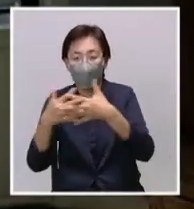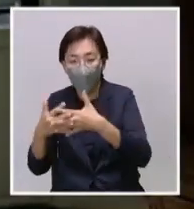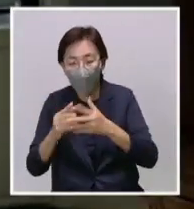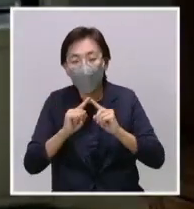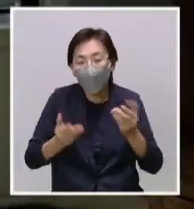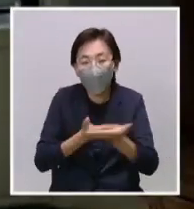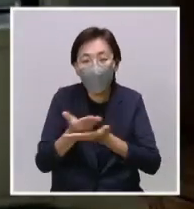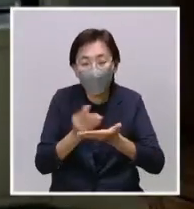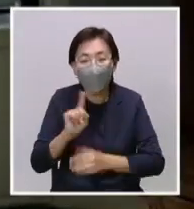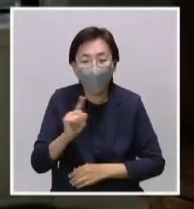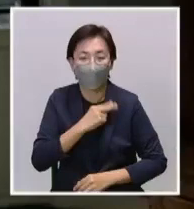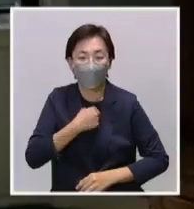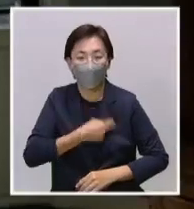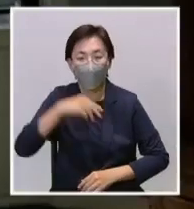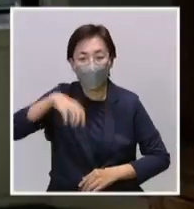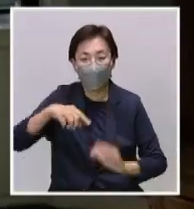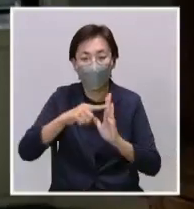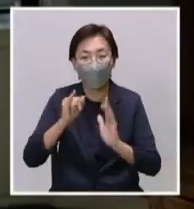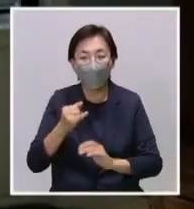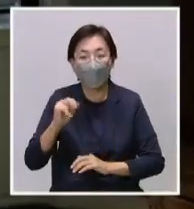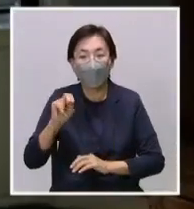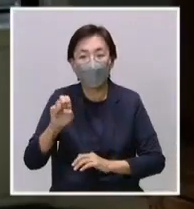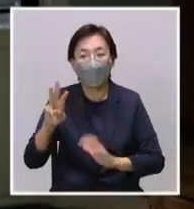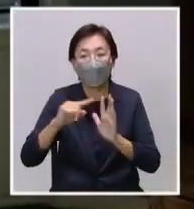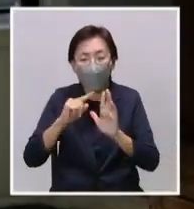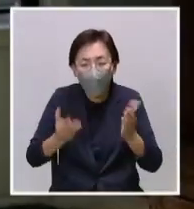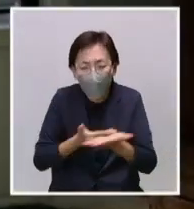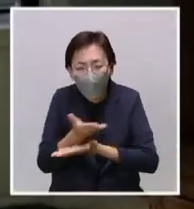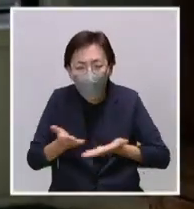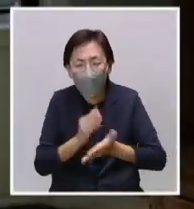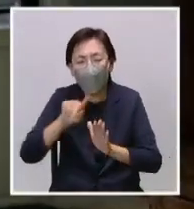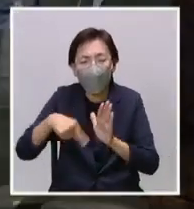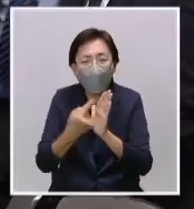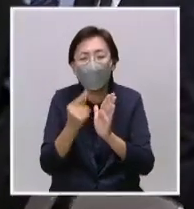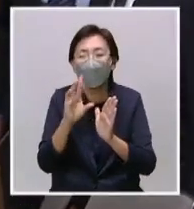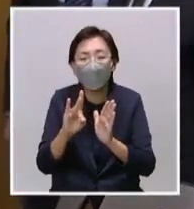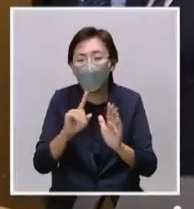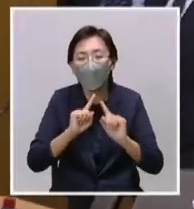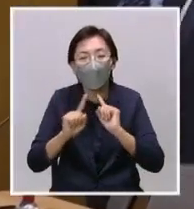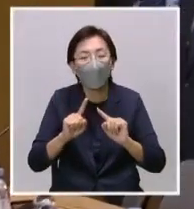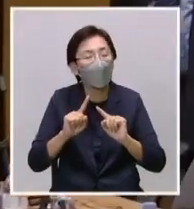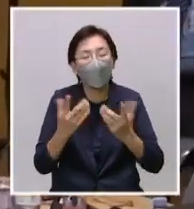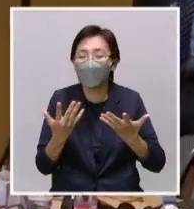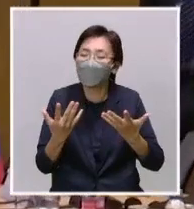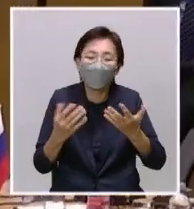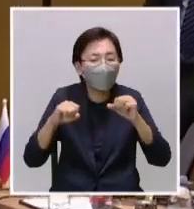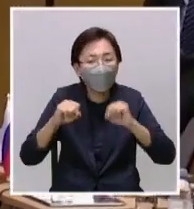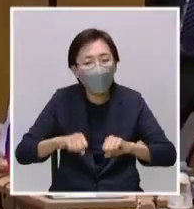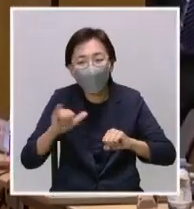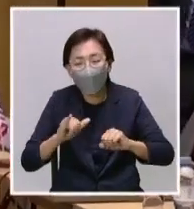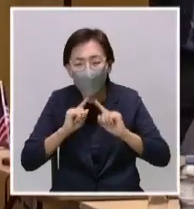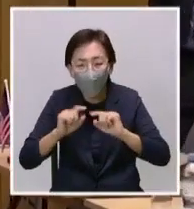นครเจนีวาสวิตเซอร์แลนด์กินเวลาไปเกือบ 8ชั่วโมงที่การขาดแต่ดูเหมือนว่าความคืบหน้าในการที่จะมาบรรจบ